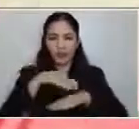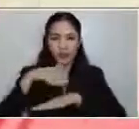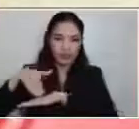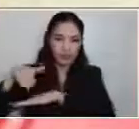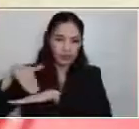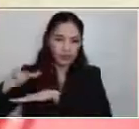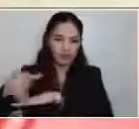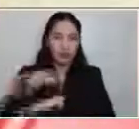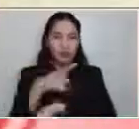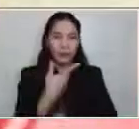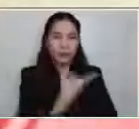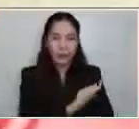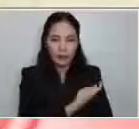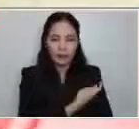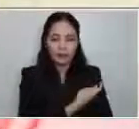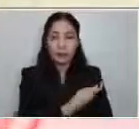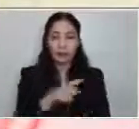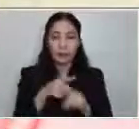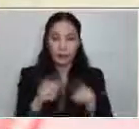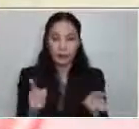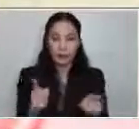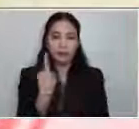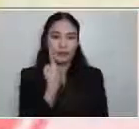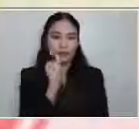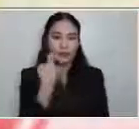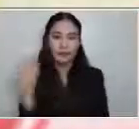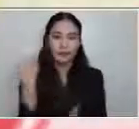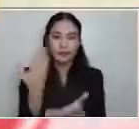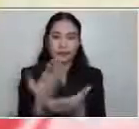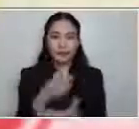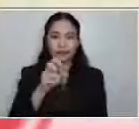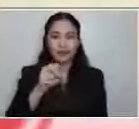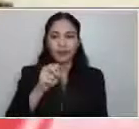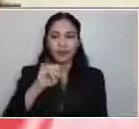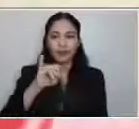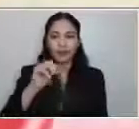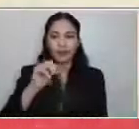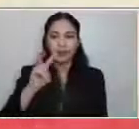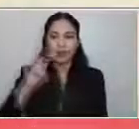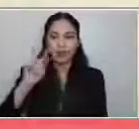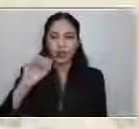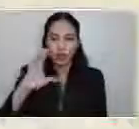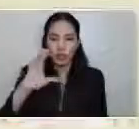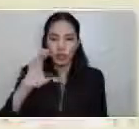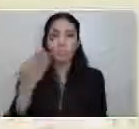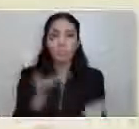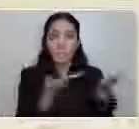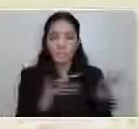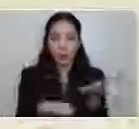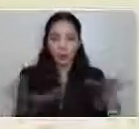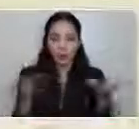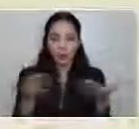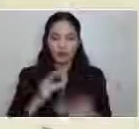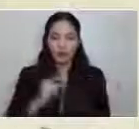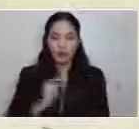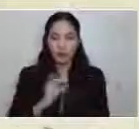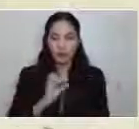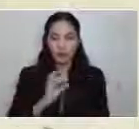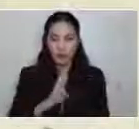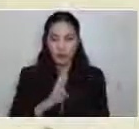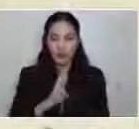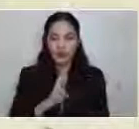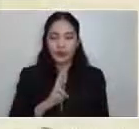Sa ngayon, gani, meron ng 3.5 million Sinovac doses ang dumating sa Pilipinas at pag itatagdag nga natin itong darating na